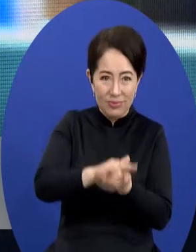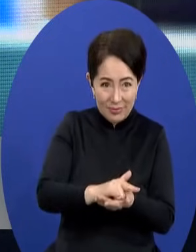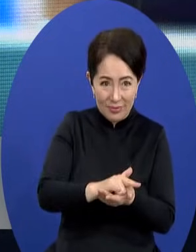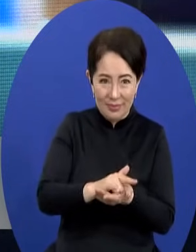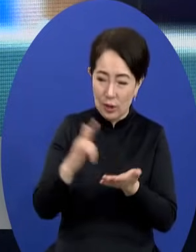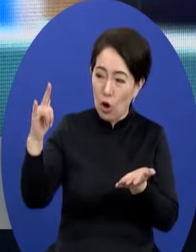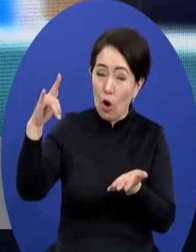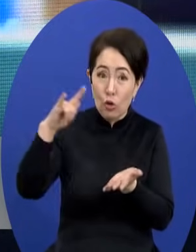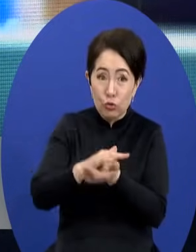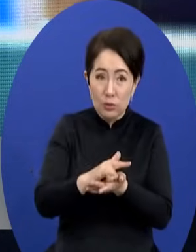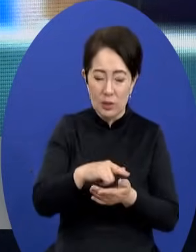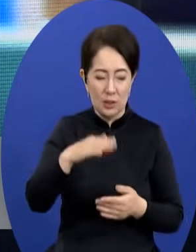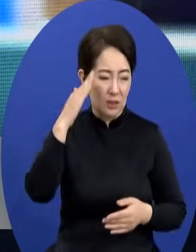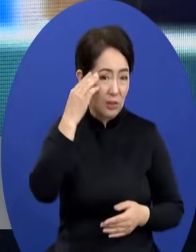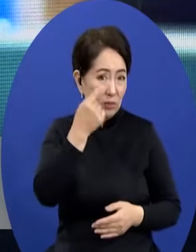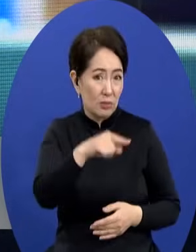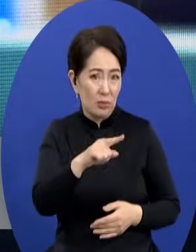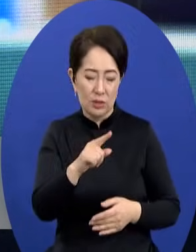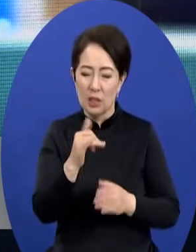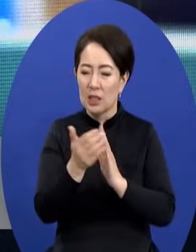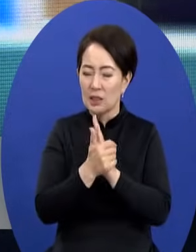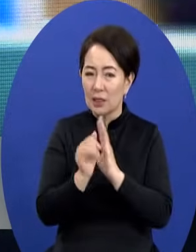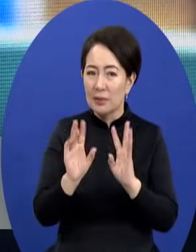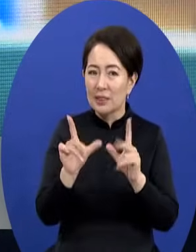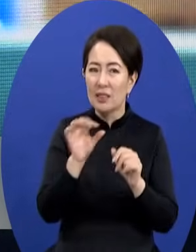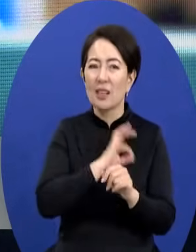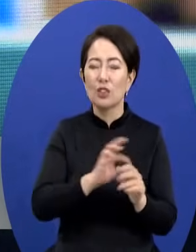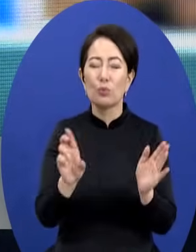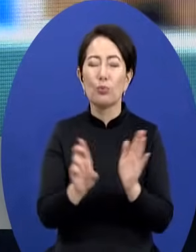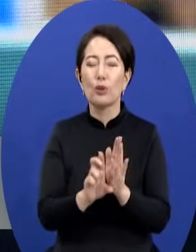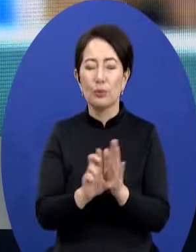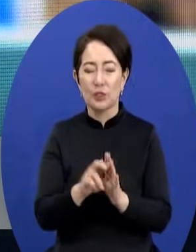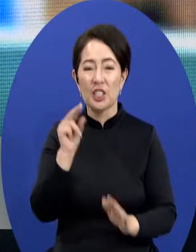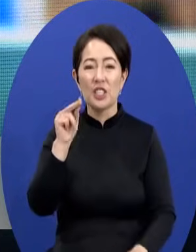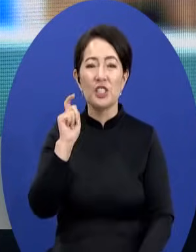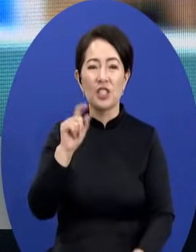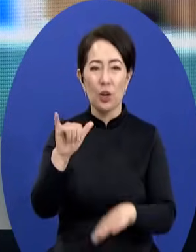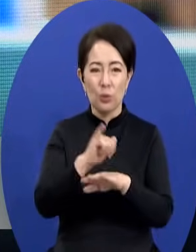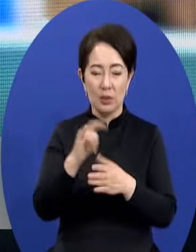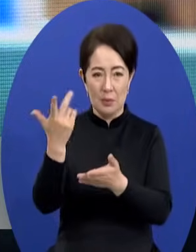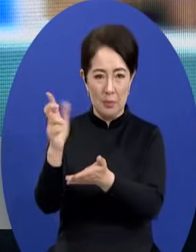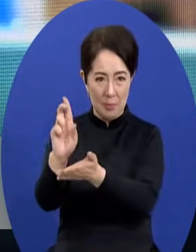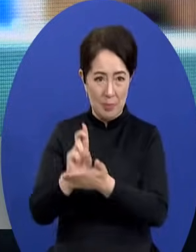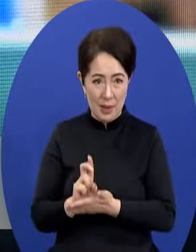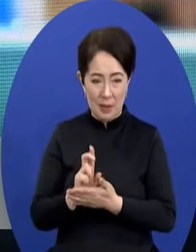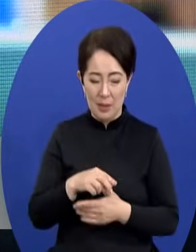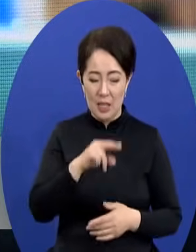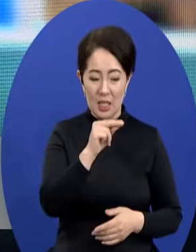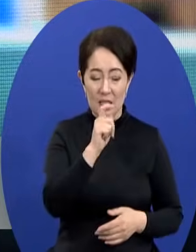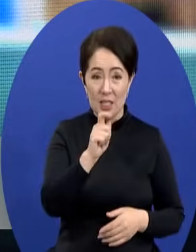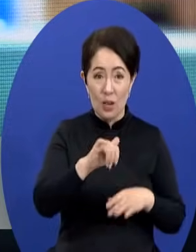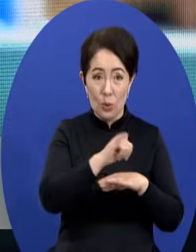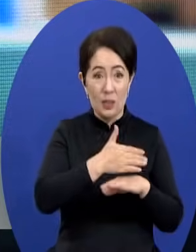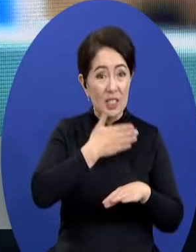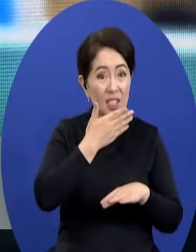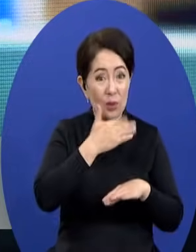Монголын нисэх хүчнийхэнд хойч үеэ бэлтгэх ур чадвараа сайжруулахад ашиглах боломжтой гэж Чех улс билгэлсэн байна. Чех Монгол хоёр улс 1950